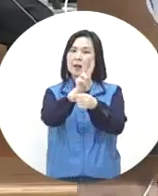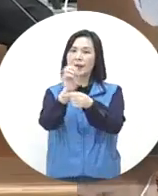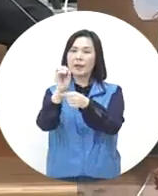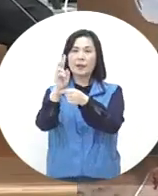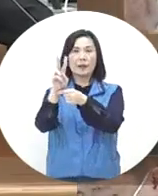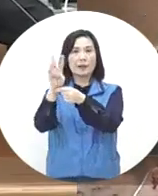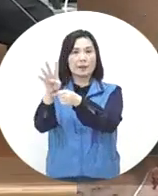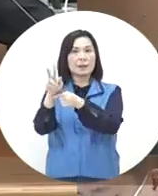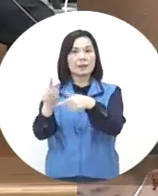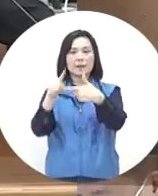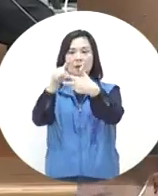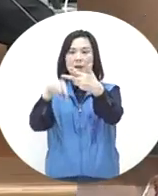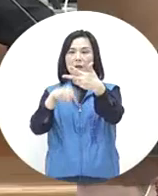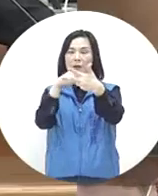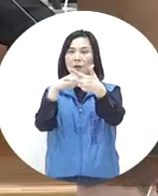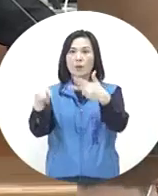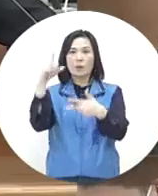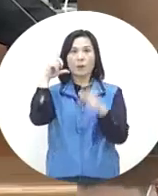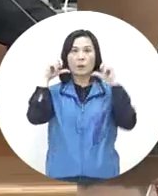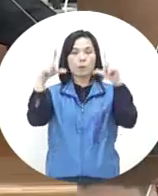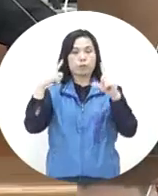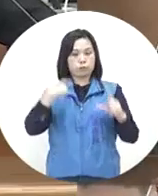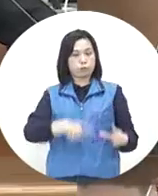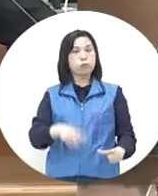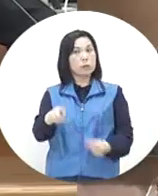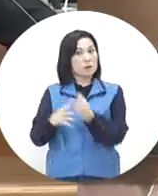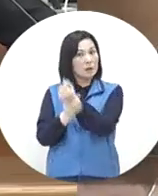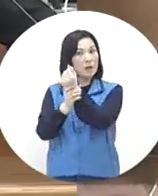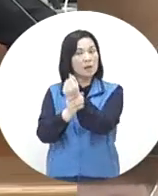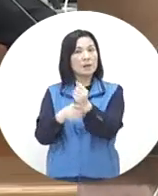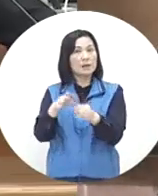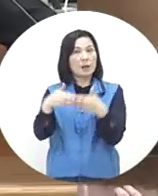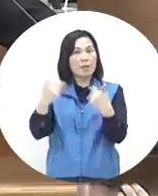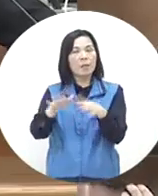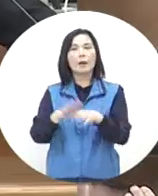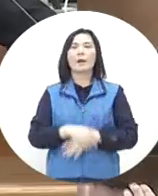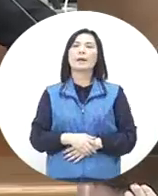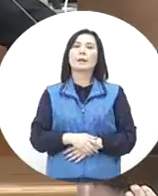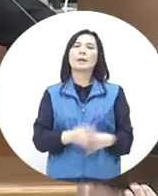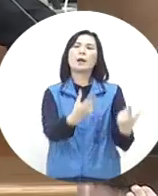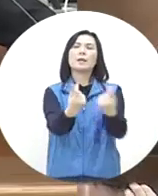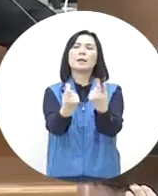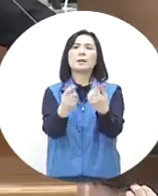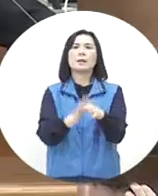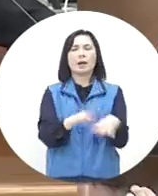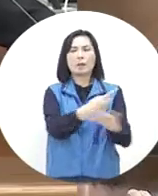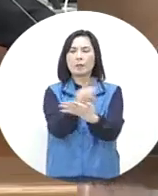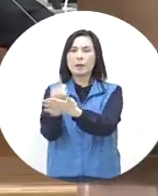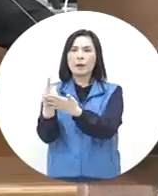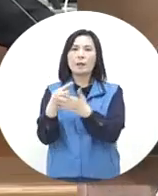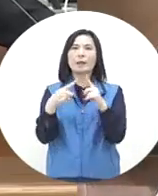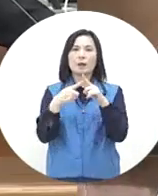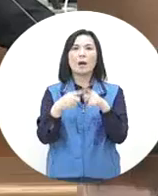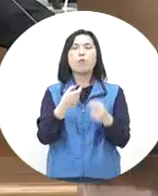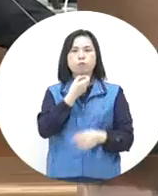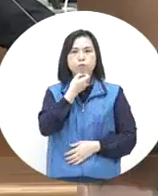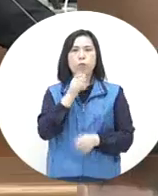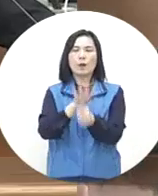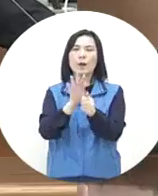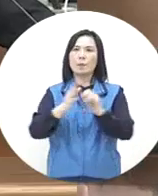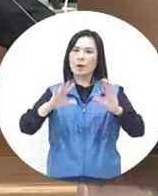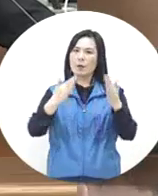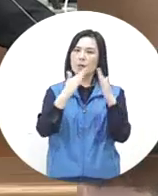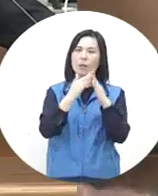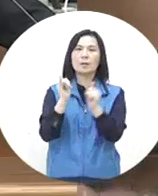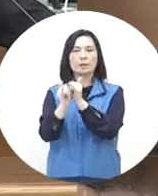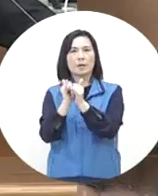来，你支不支持？ 都一样，只要愿意为国家，任何一个人只要愿意为国家人民真心努